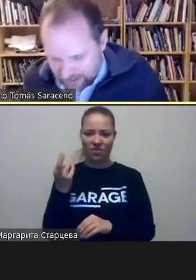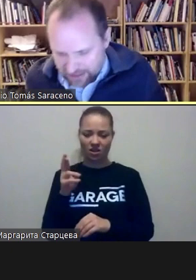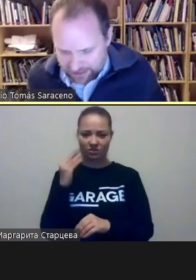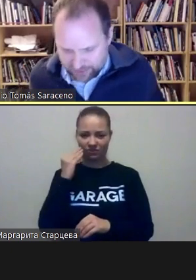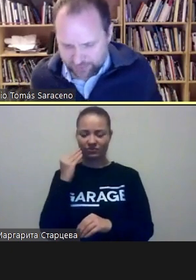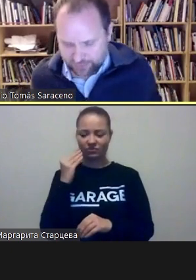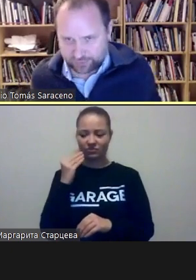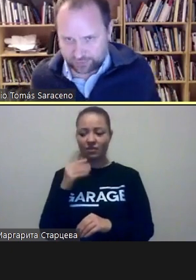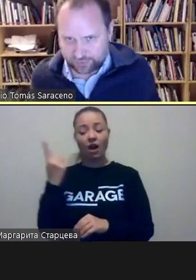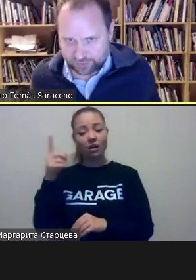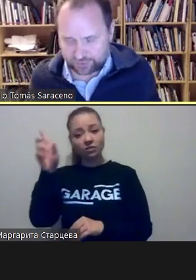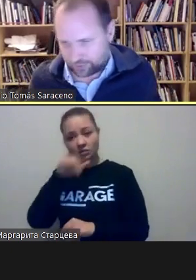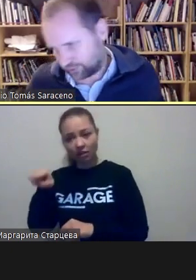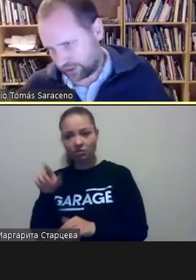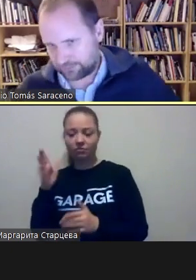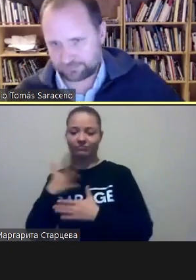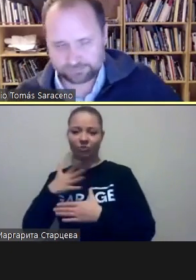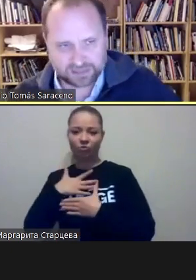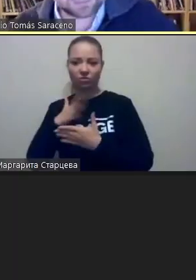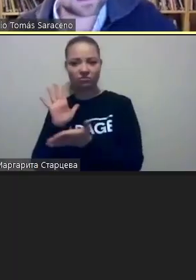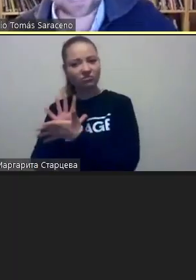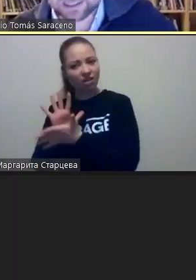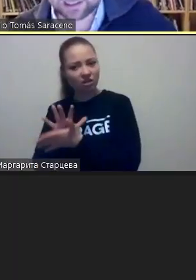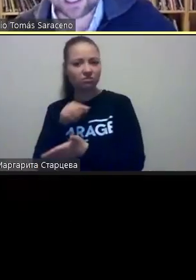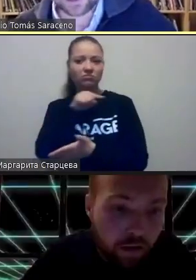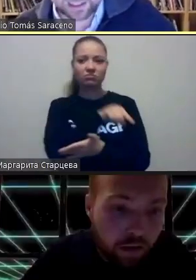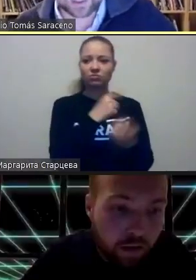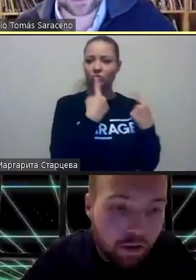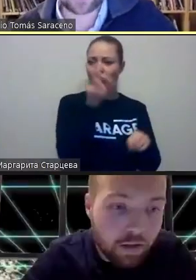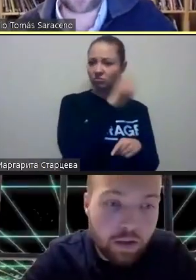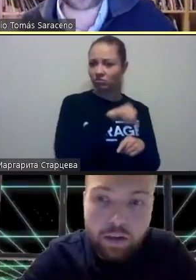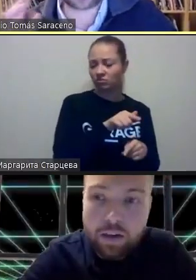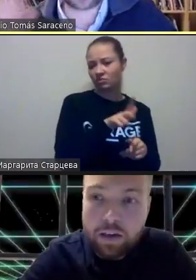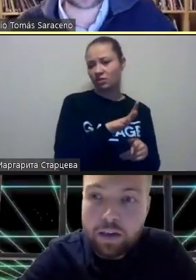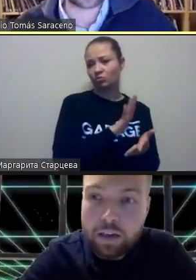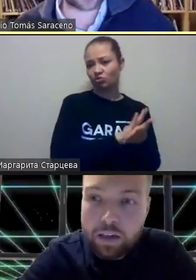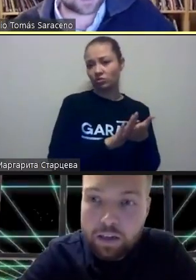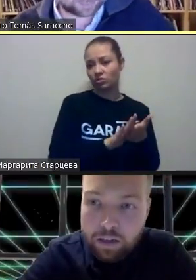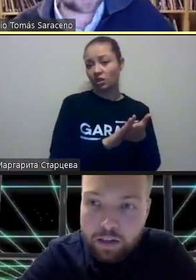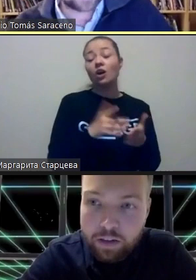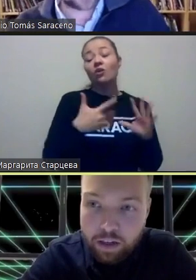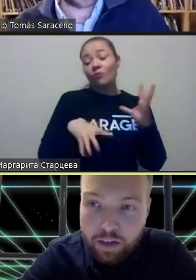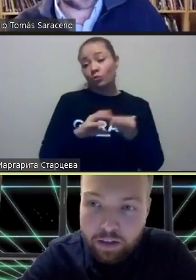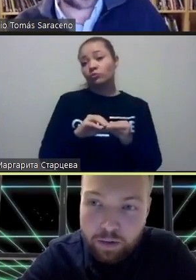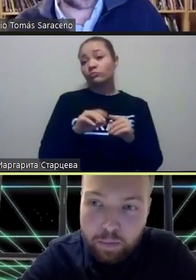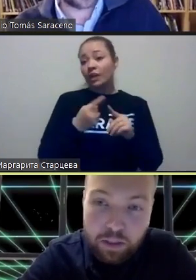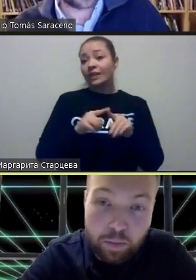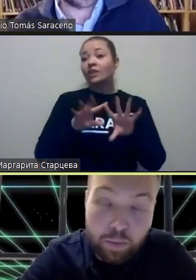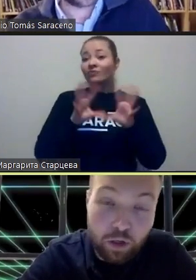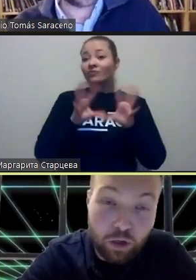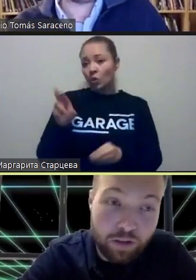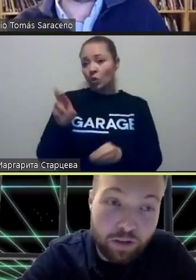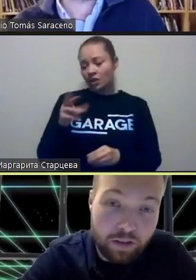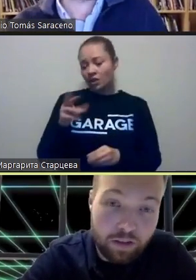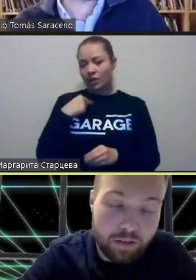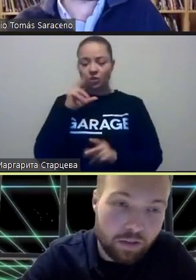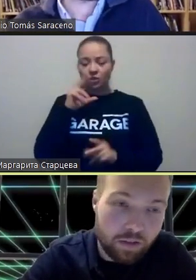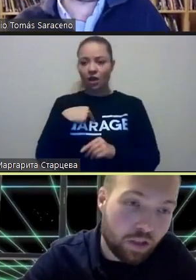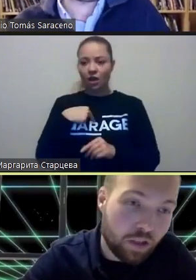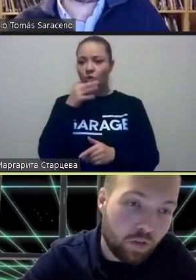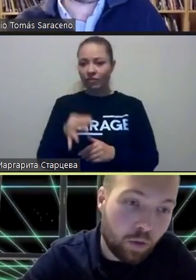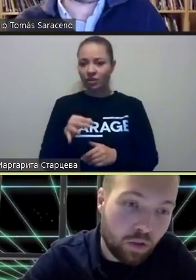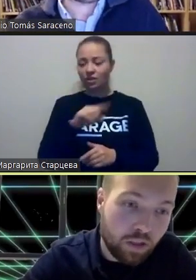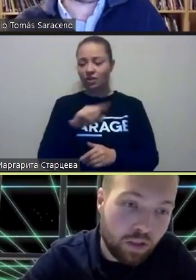Iaroslav, I'll let you to, yeah, if this answers the question about materials and scope. Да, спасибо большое.